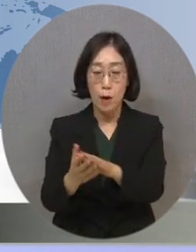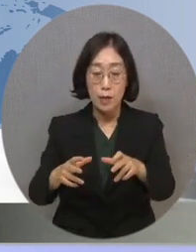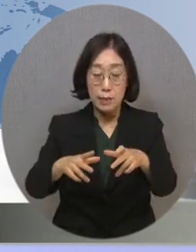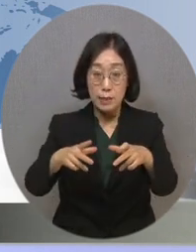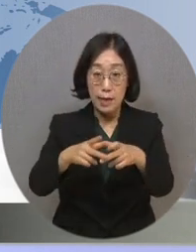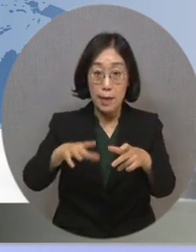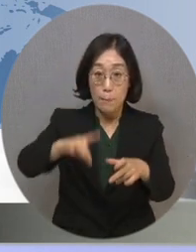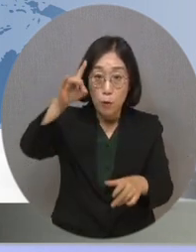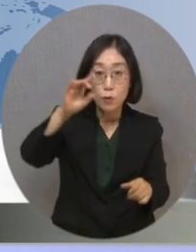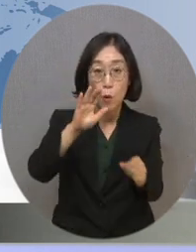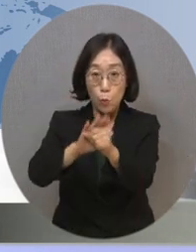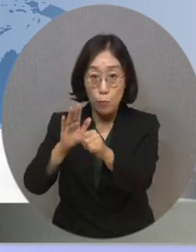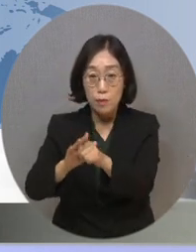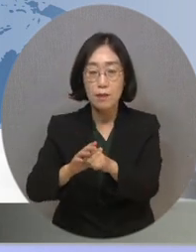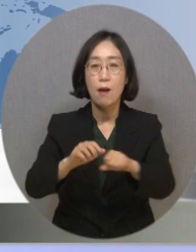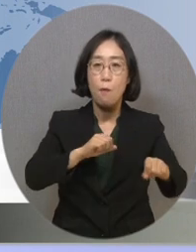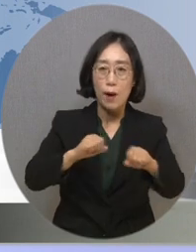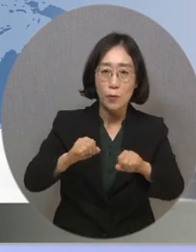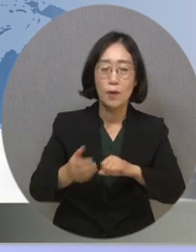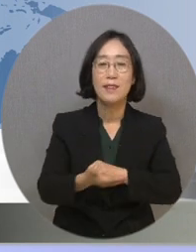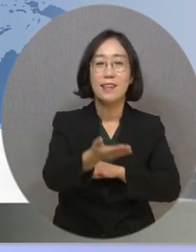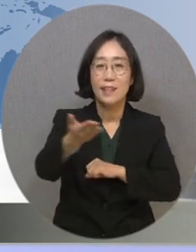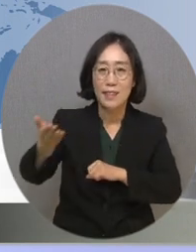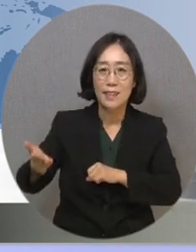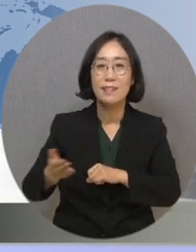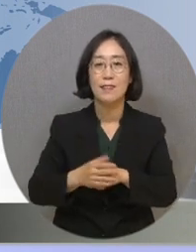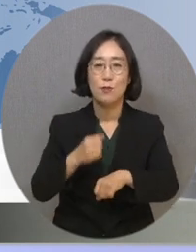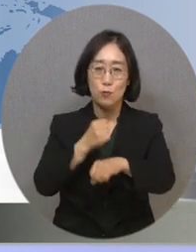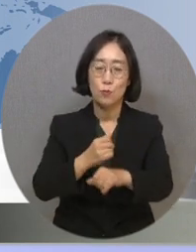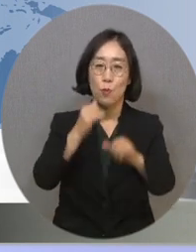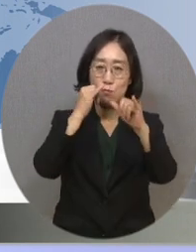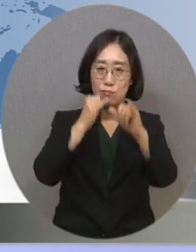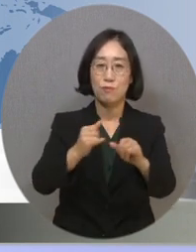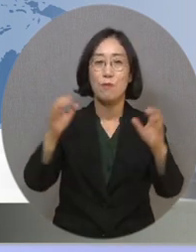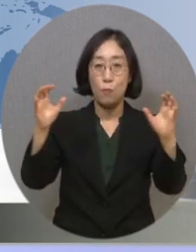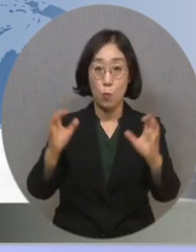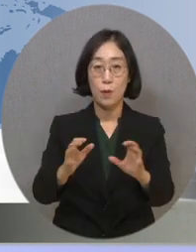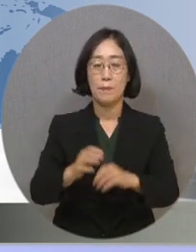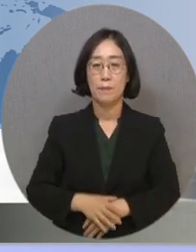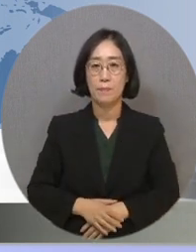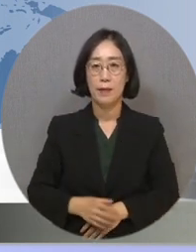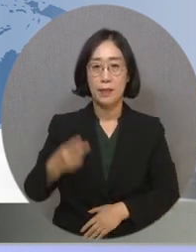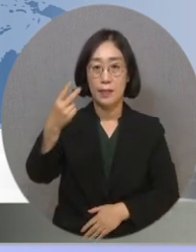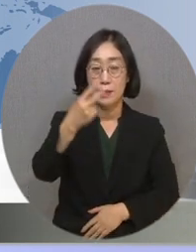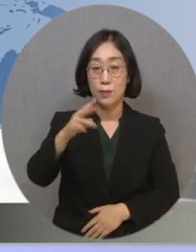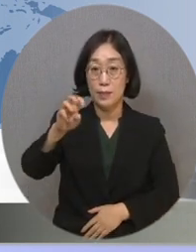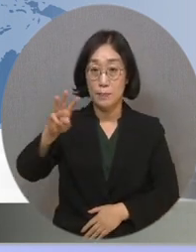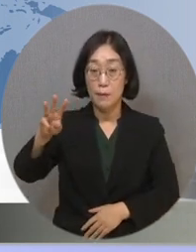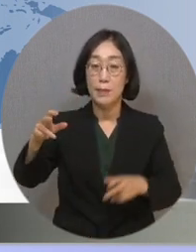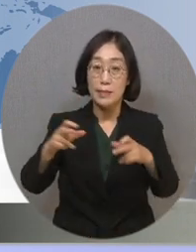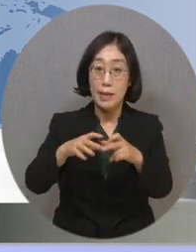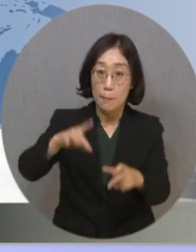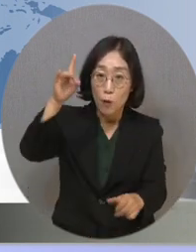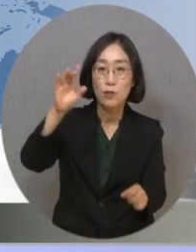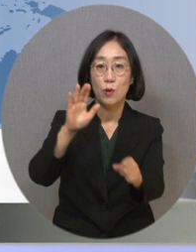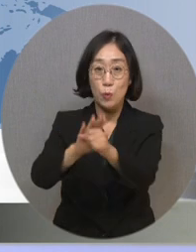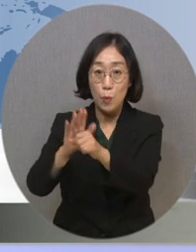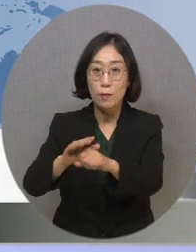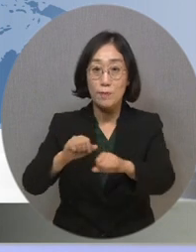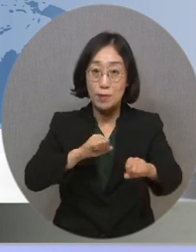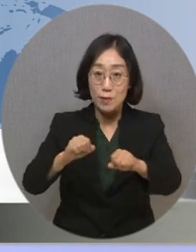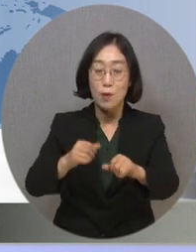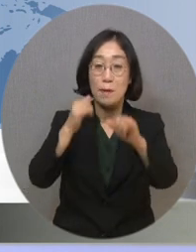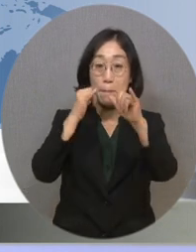실천 운동을 펼쳐온 이들의 공로를 시상하는 자리가 마련됐습니다. 2023 장애인 먼저 실천상